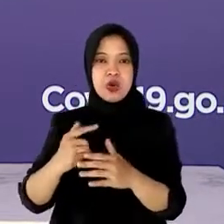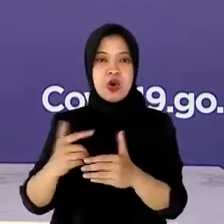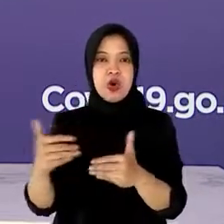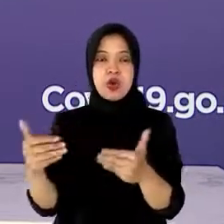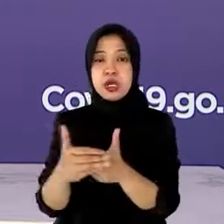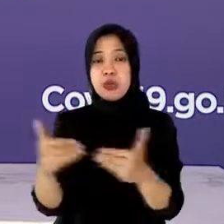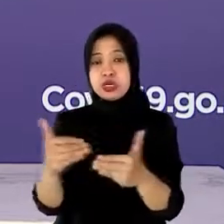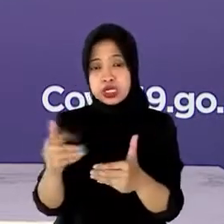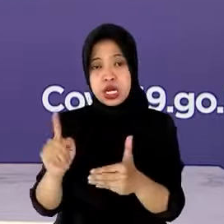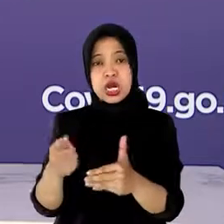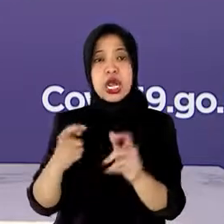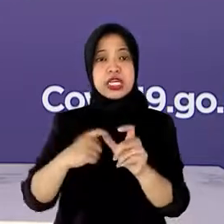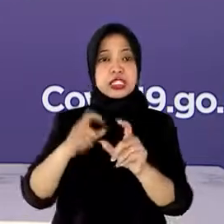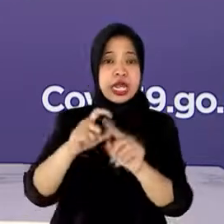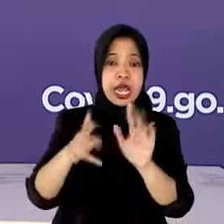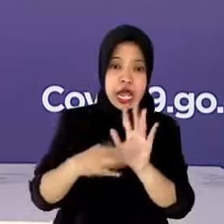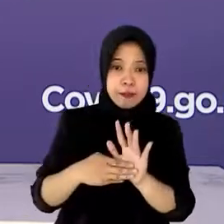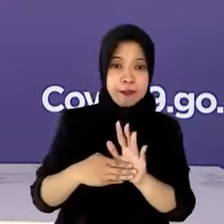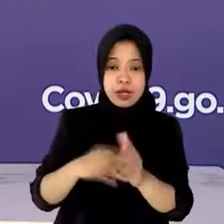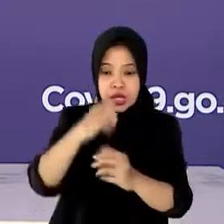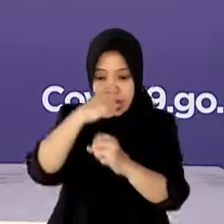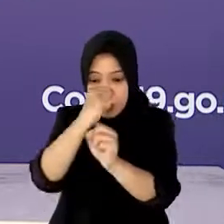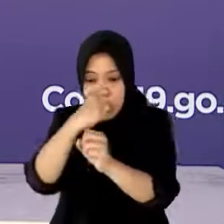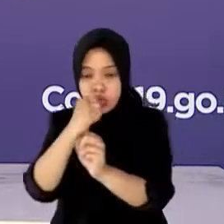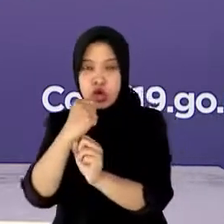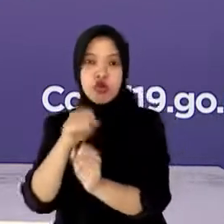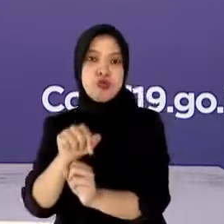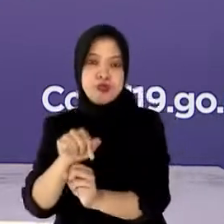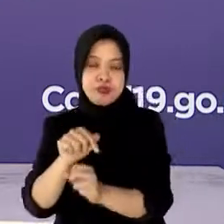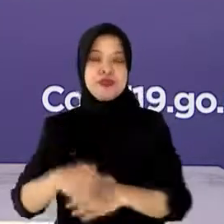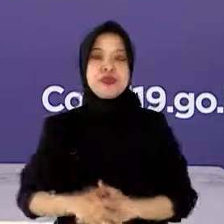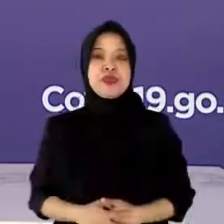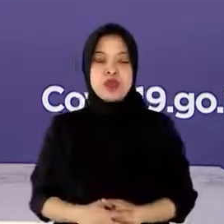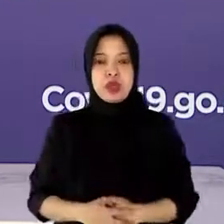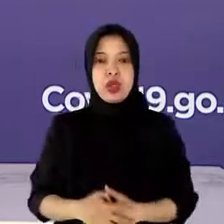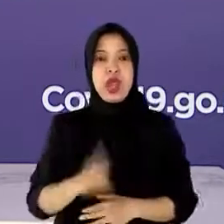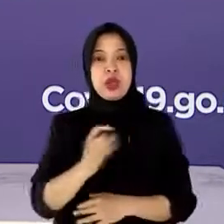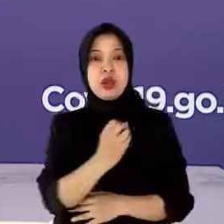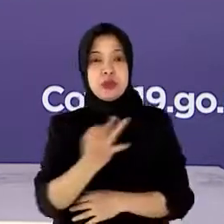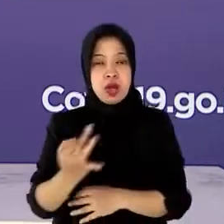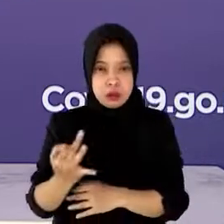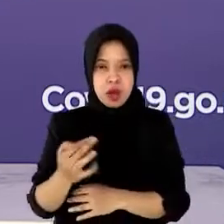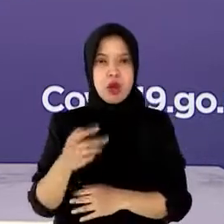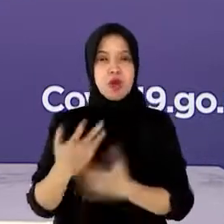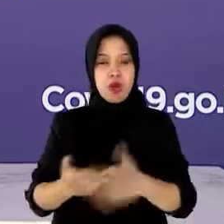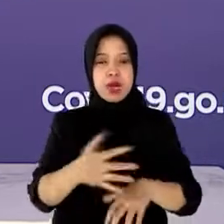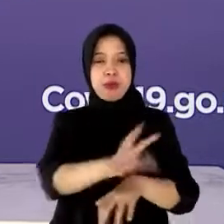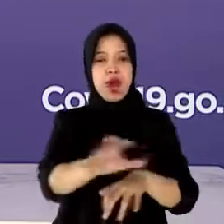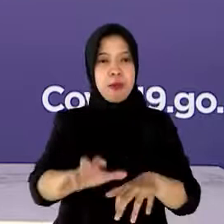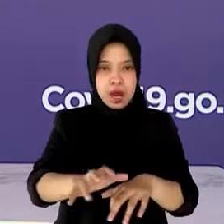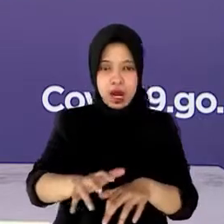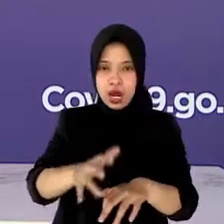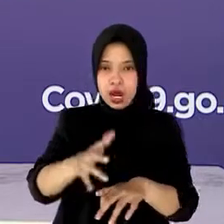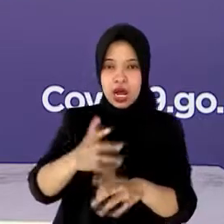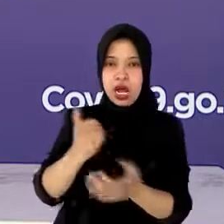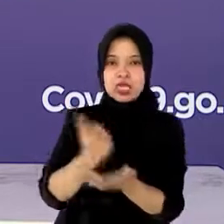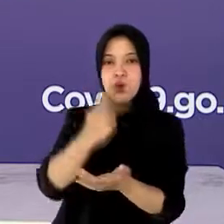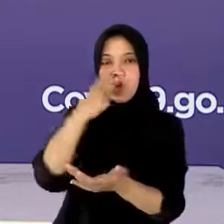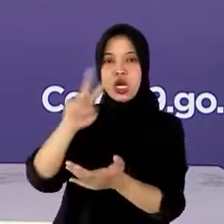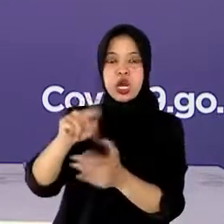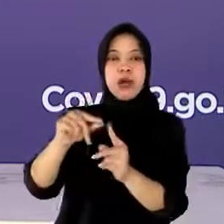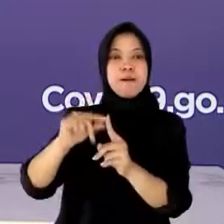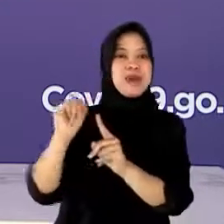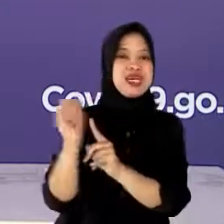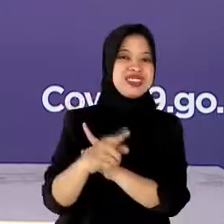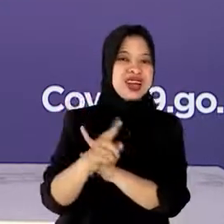operasional termasuk SDM di laboratorium dan beberapa diantaranya tergolong barang-barang impor yang mendapatkan